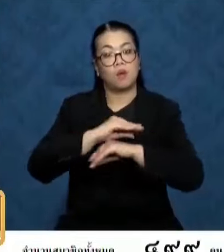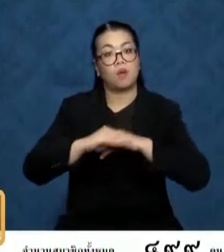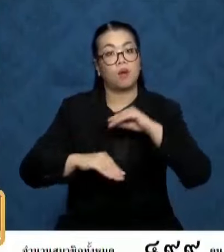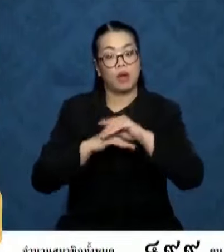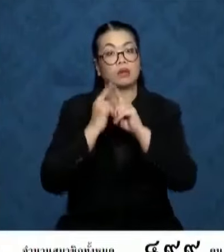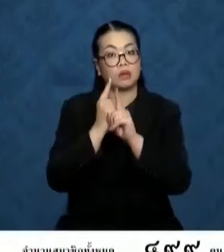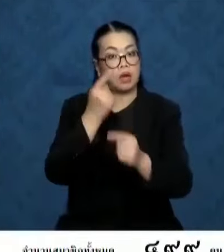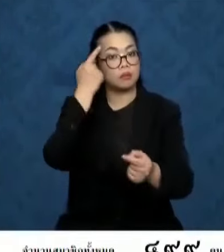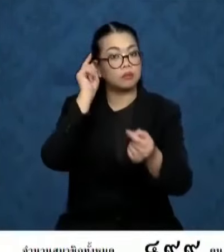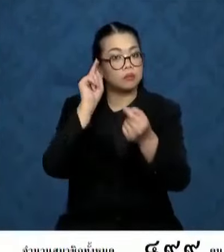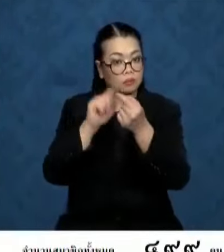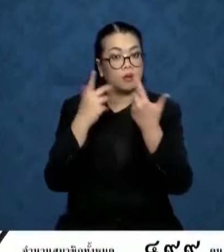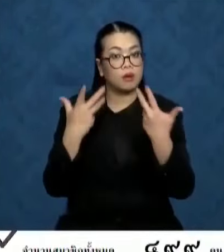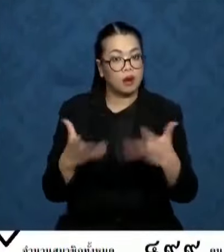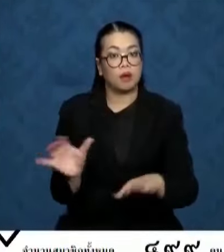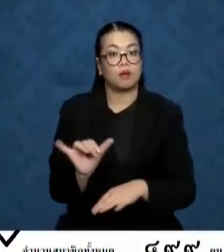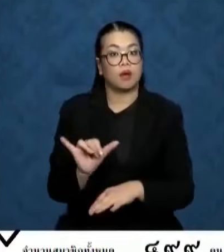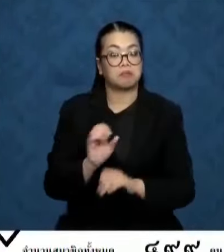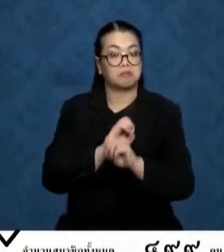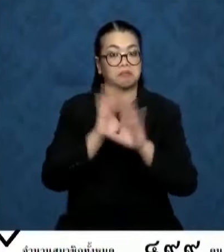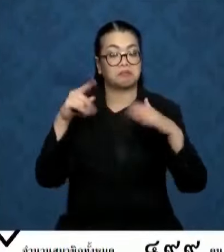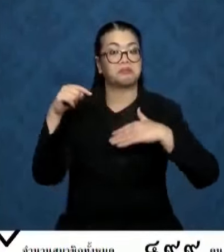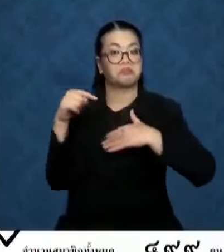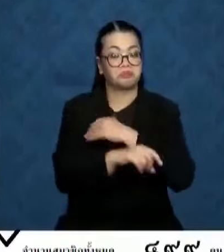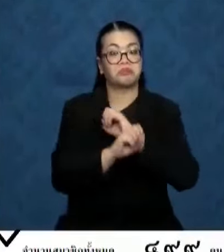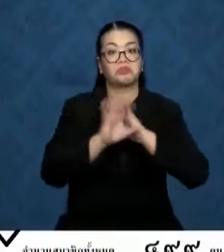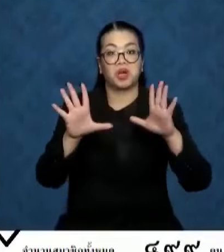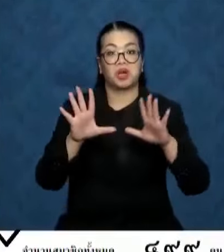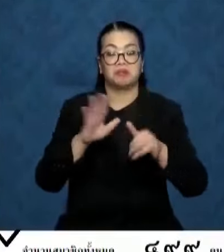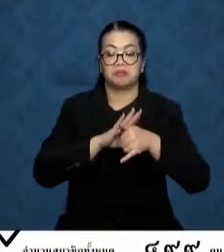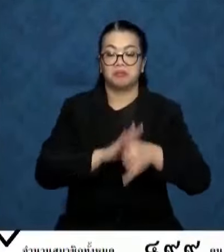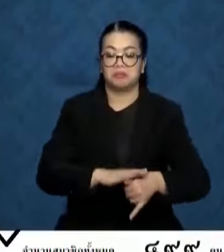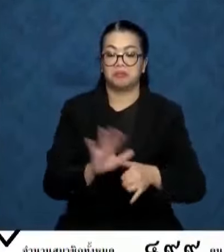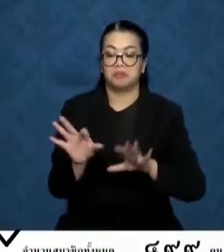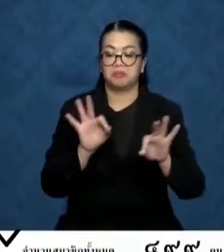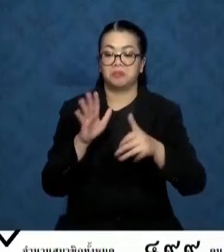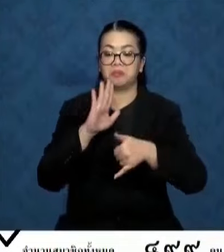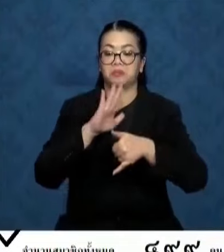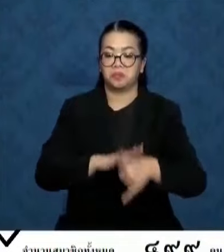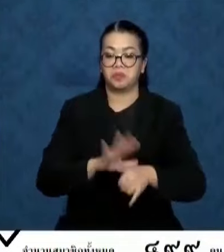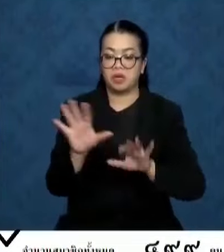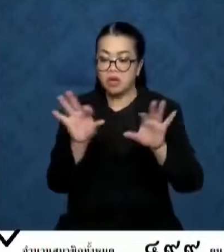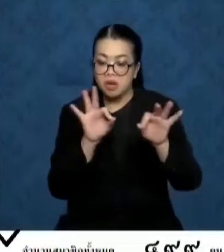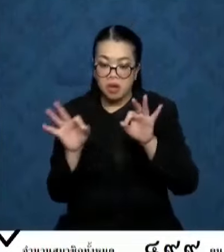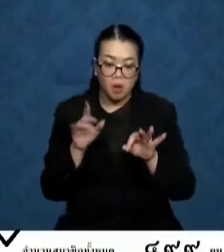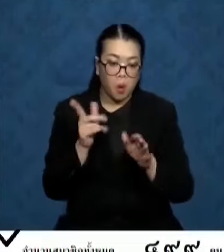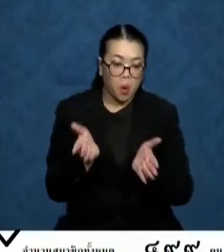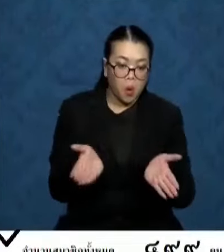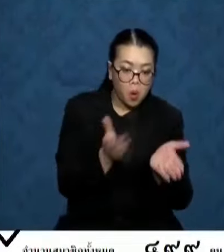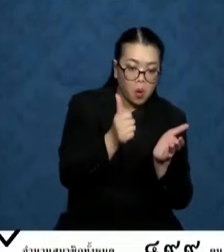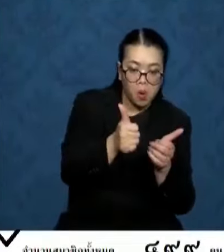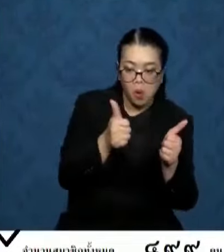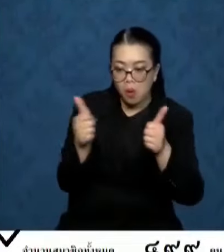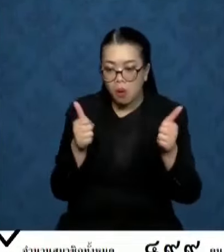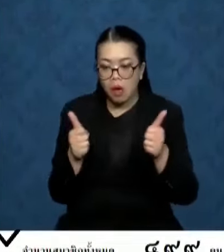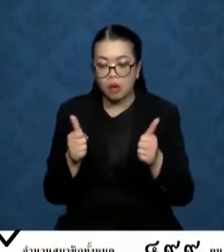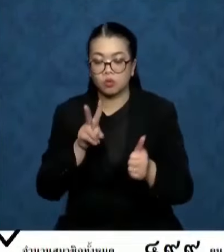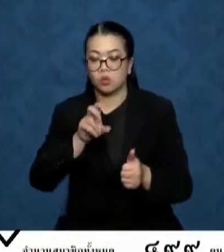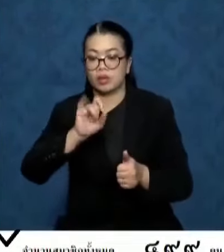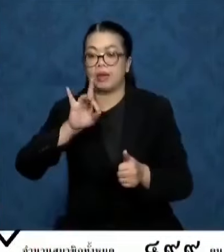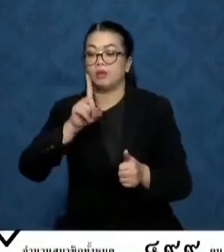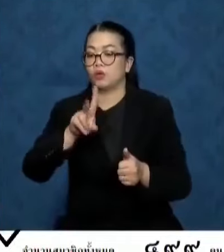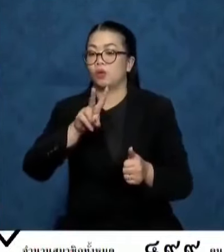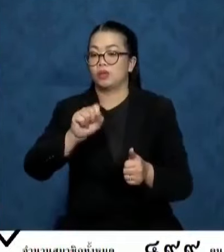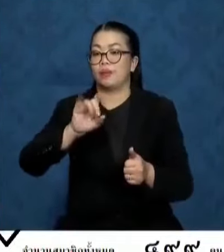การตามวสถุประสงค์โรงใสไม่เลือกปฏิบัติกับผู้ต้องขังทั้ง 2,80,000 คนเรียง